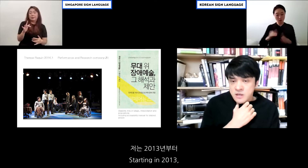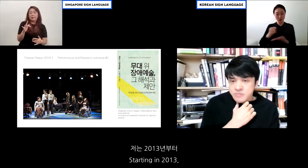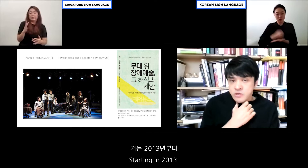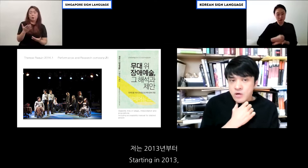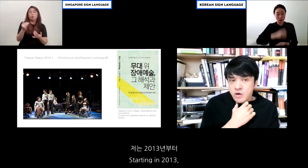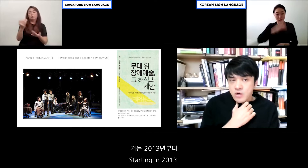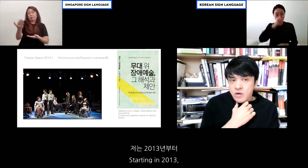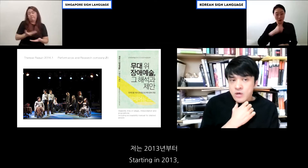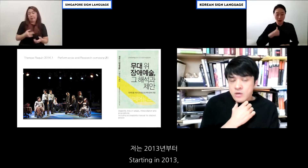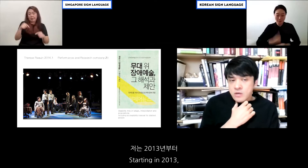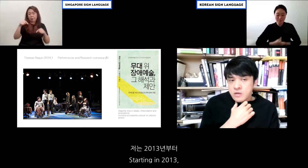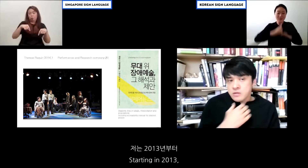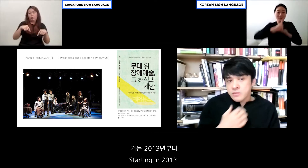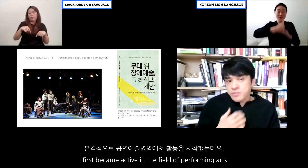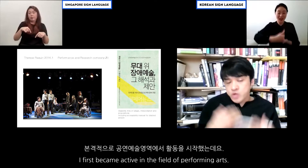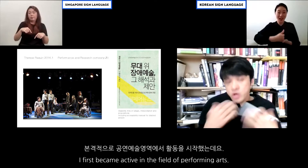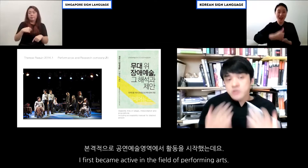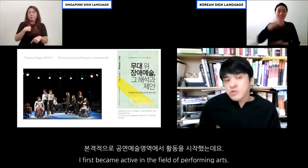2013년부터